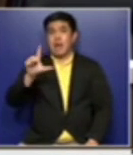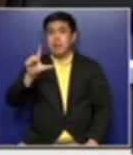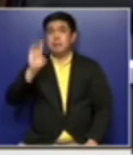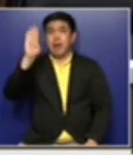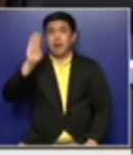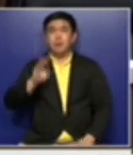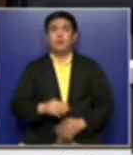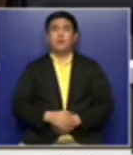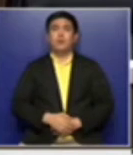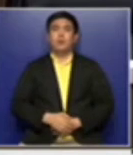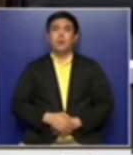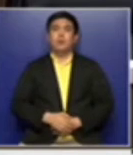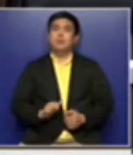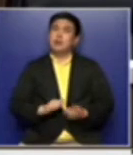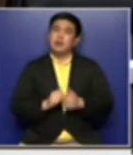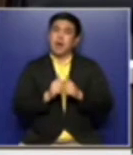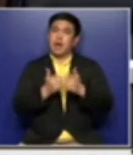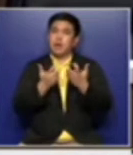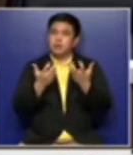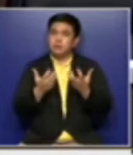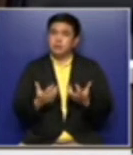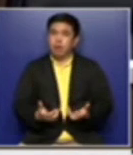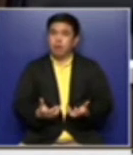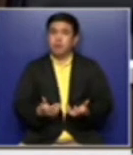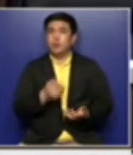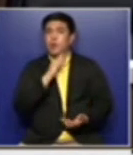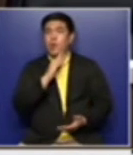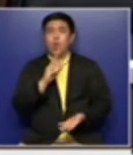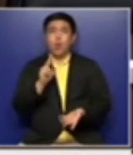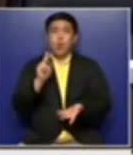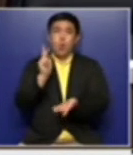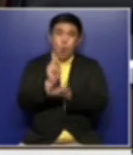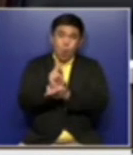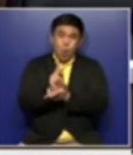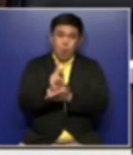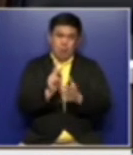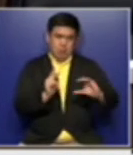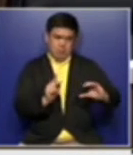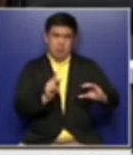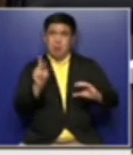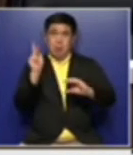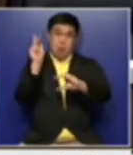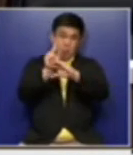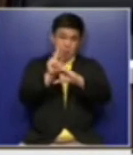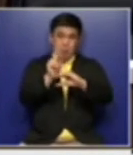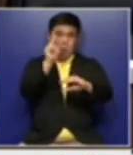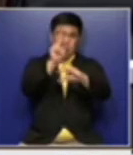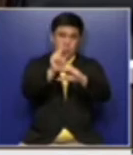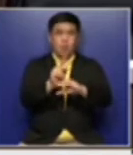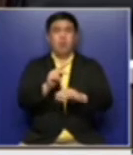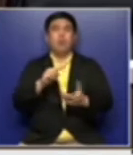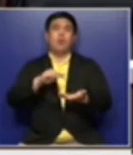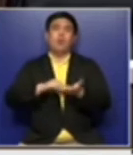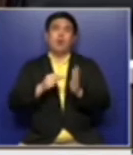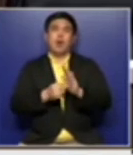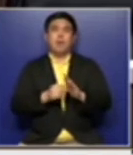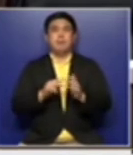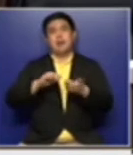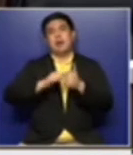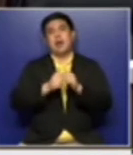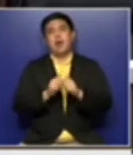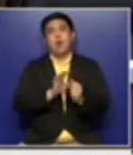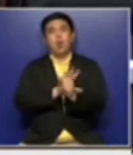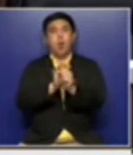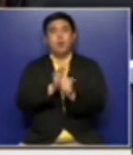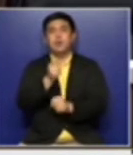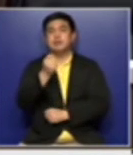623,000 ล้านบาทมีหนำซ้ำยังเป็นการกู้ทบยอดเข้ากับการกู้เงินพระราชกำหนดโควิด-19